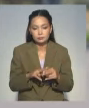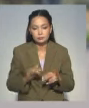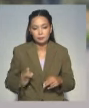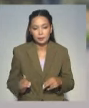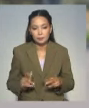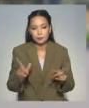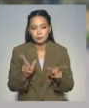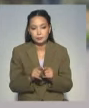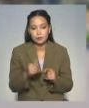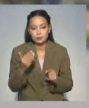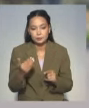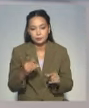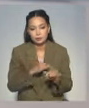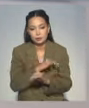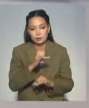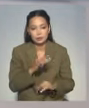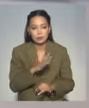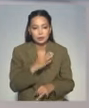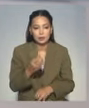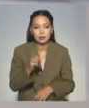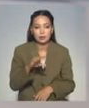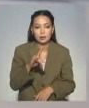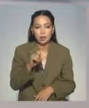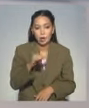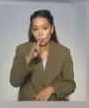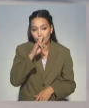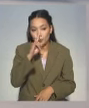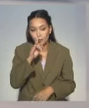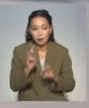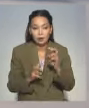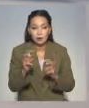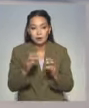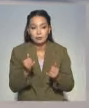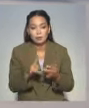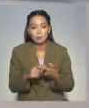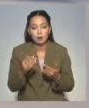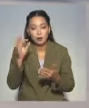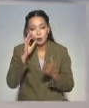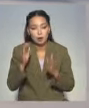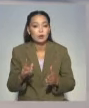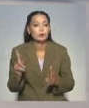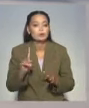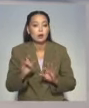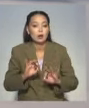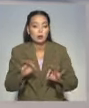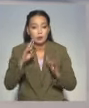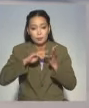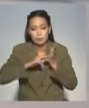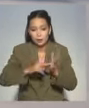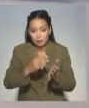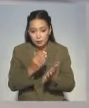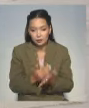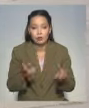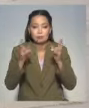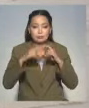компаниясымен сондай бір келісімге қол жеткіздік. Атырау мұнай өңдеу зауытына қатысты айтатын болсам, бізде сондай жоспарымыз бар. Біз қазір тиісті